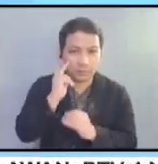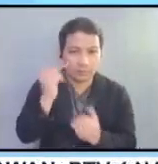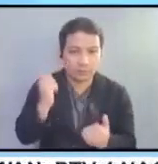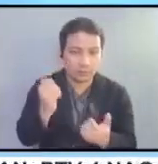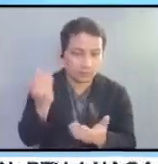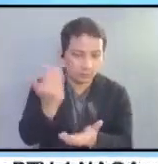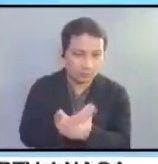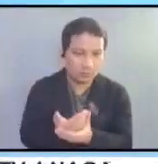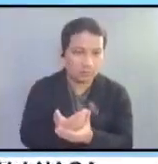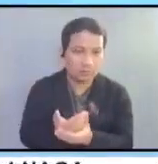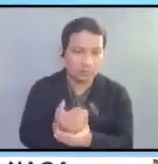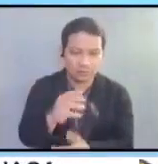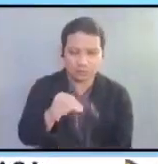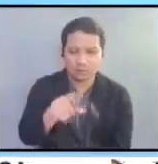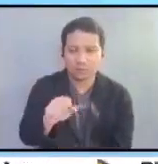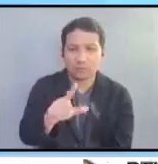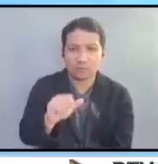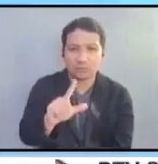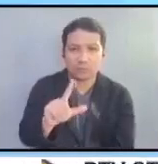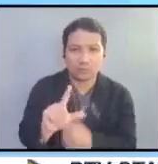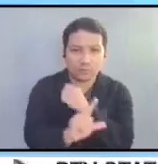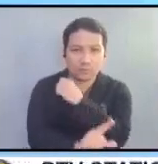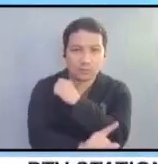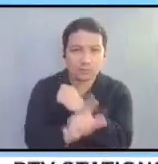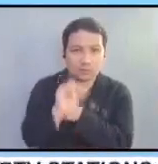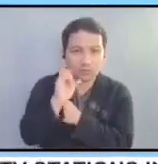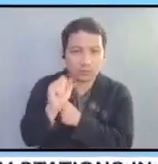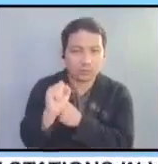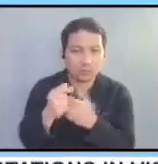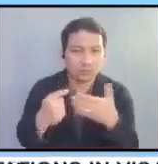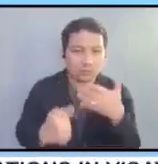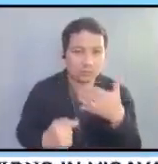Maasin Ley si sol Alarcon sa